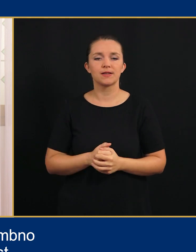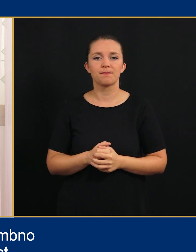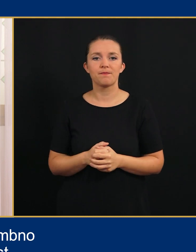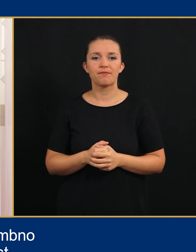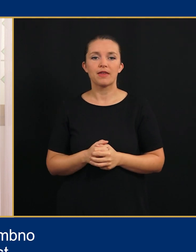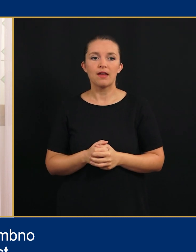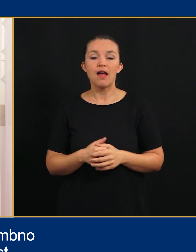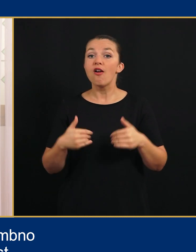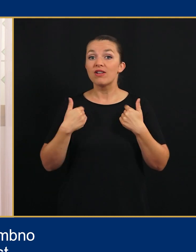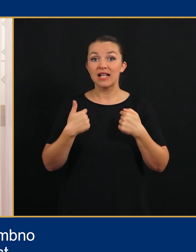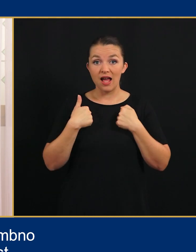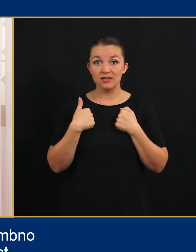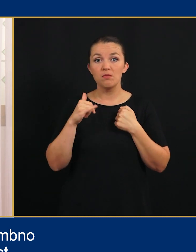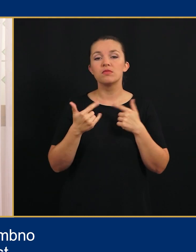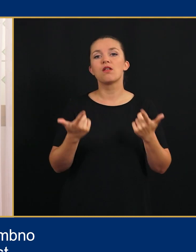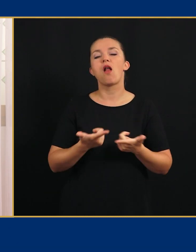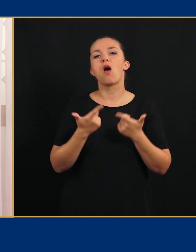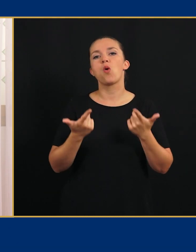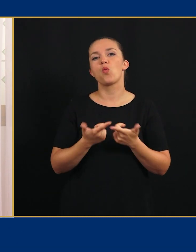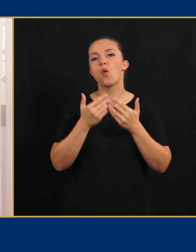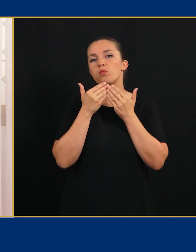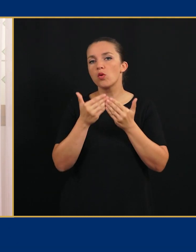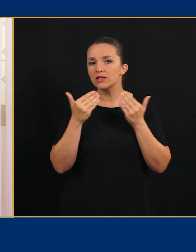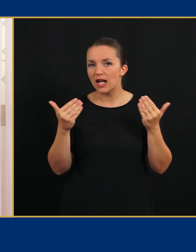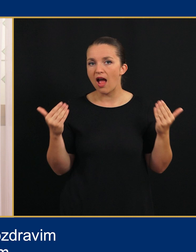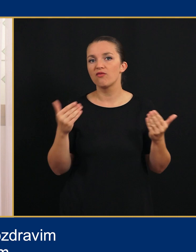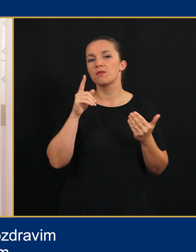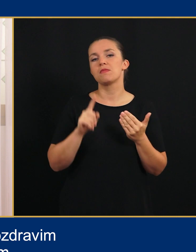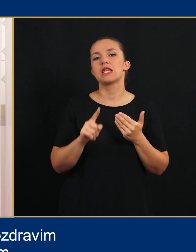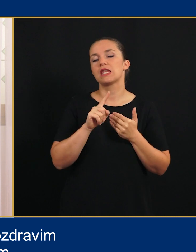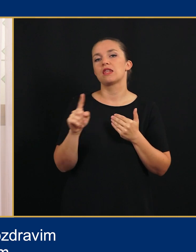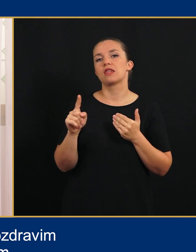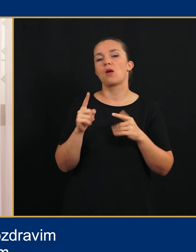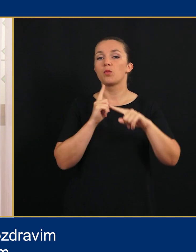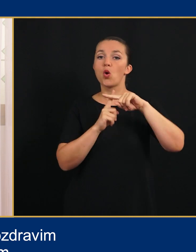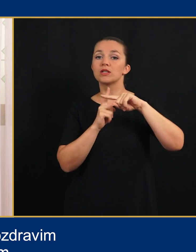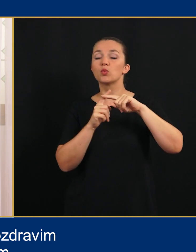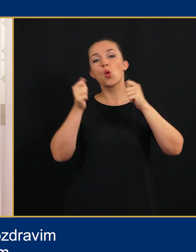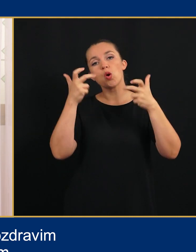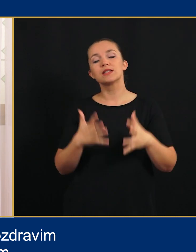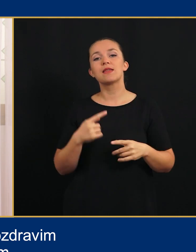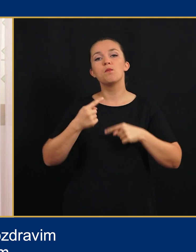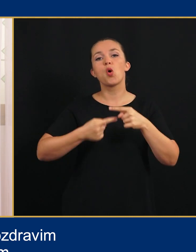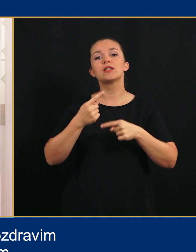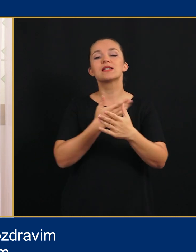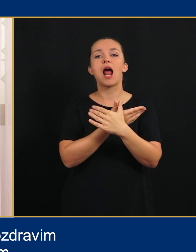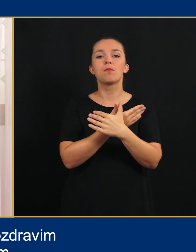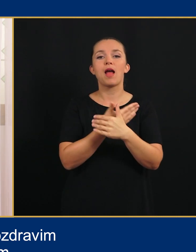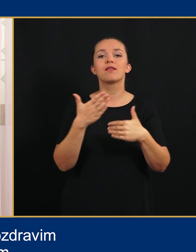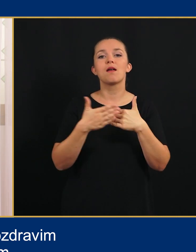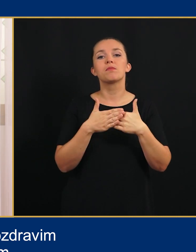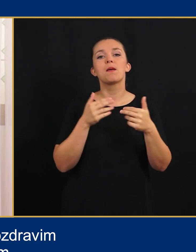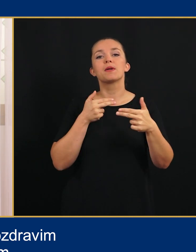resnično pomembno za samo prihodnost. Vesela sem, da lahko pozdravim